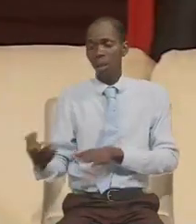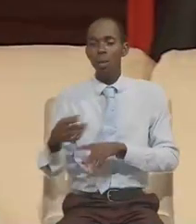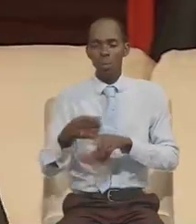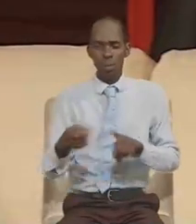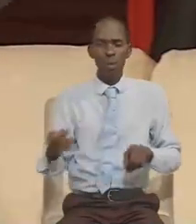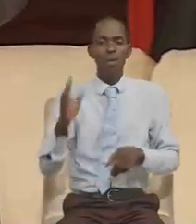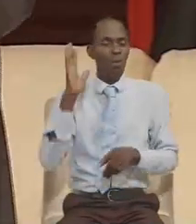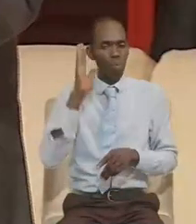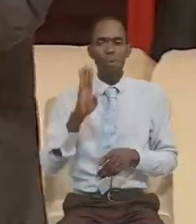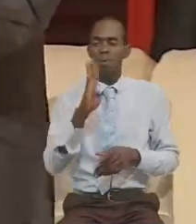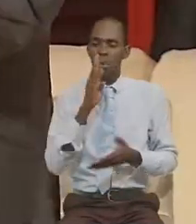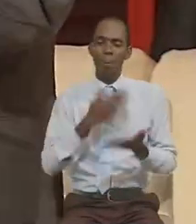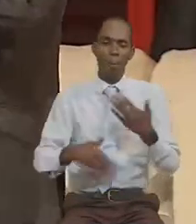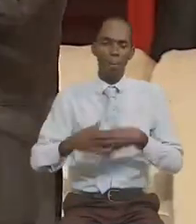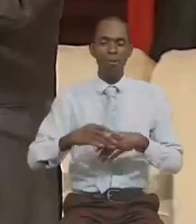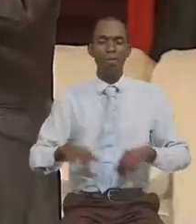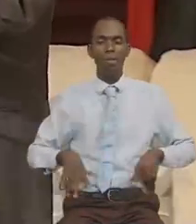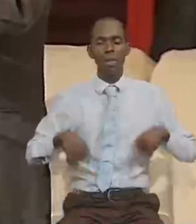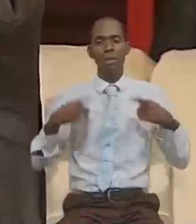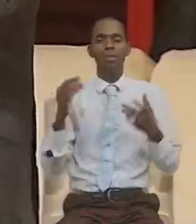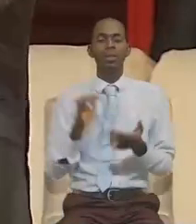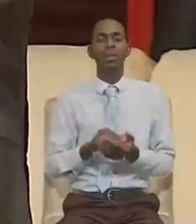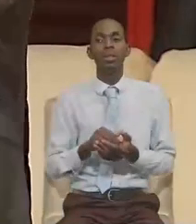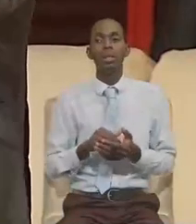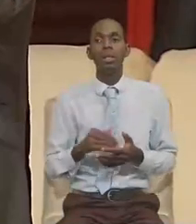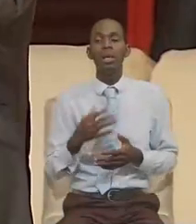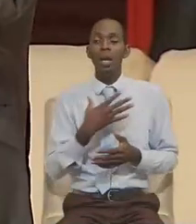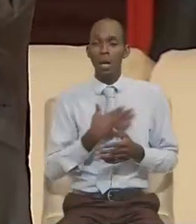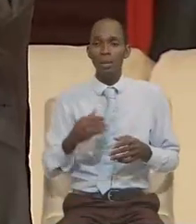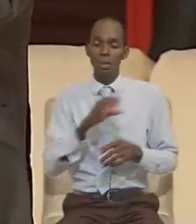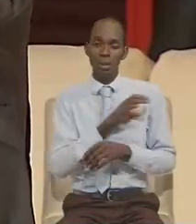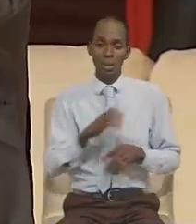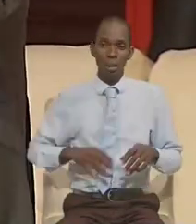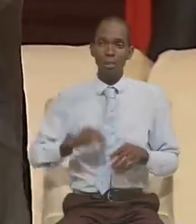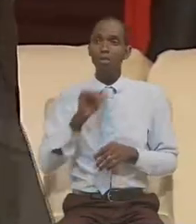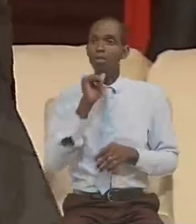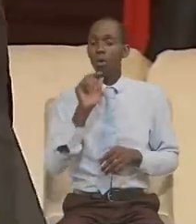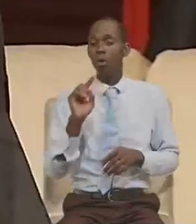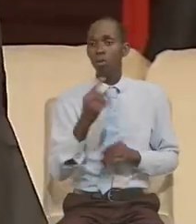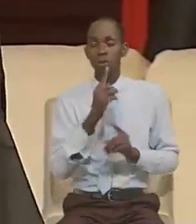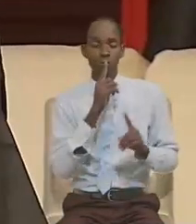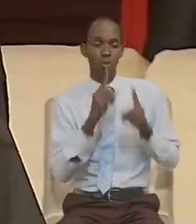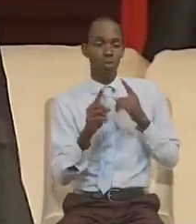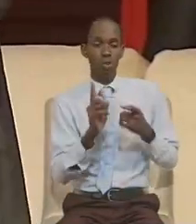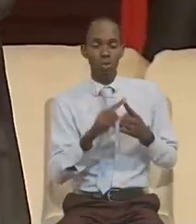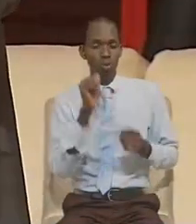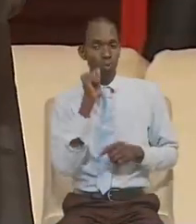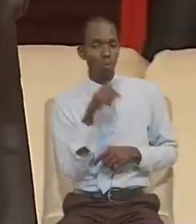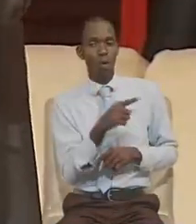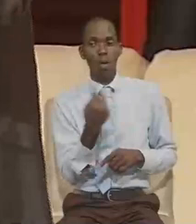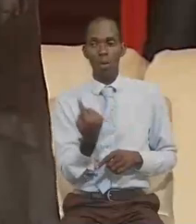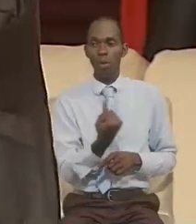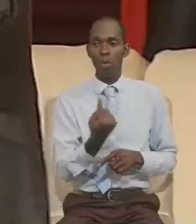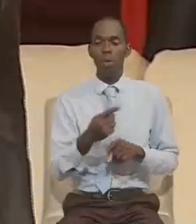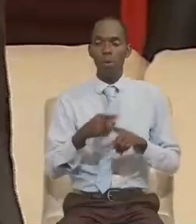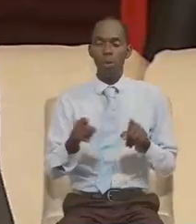il le dit pour toi. Même si tu étais mort, tu reprendras vie